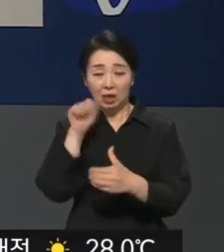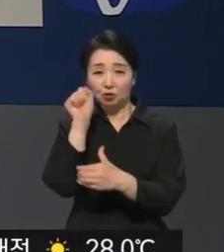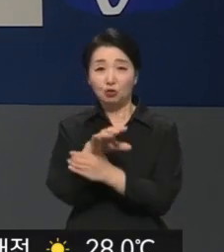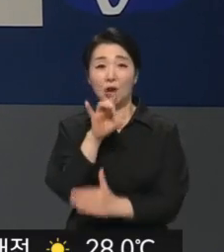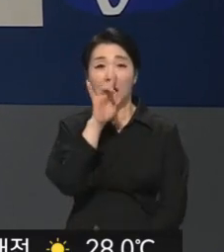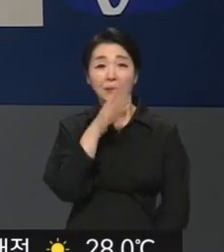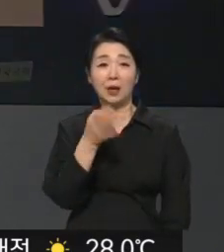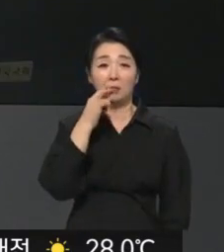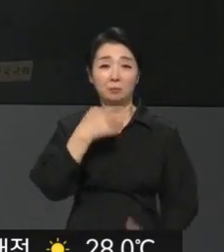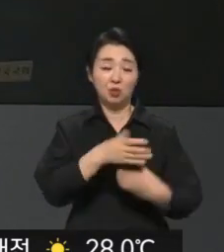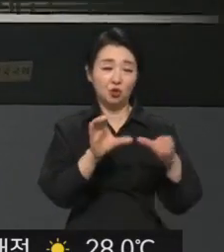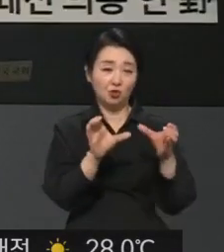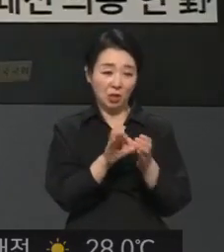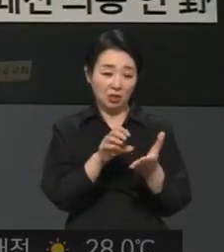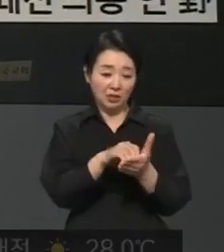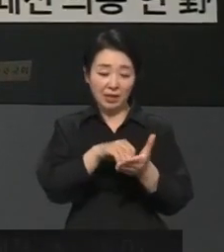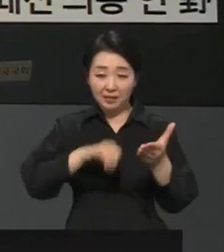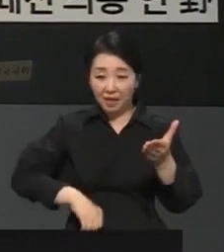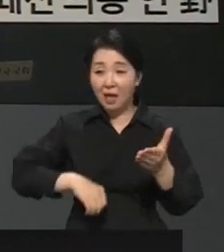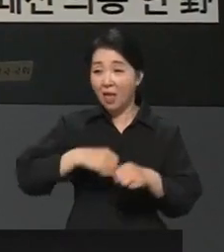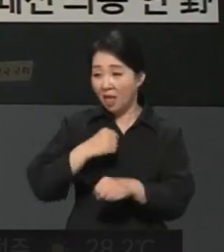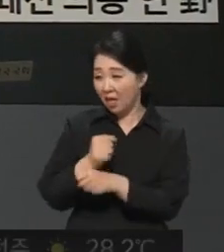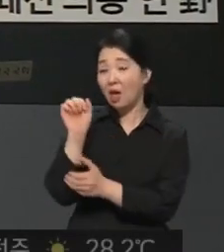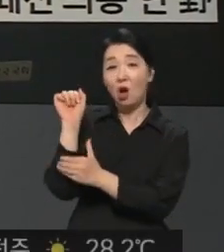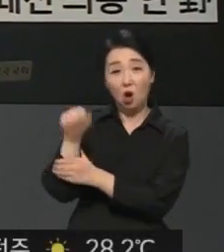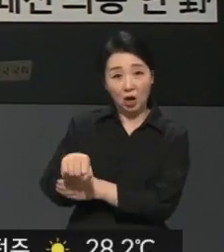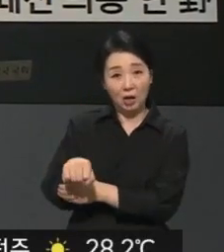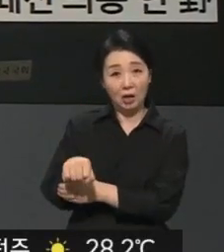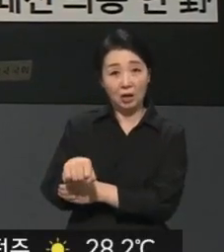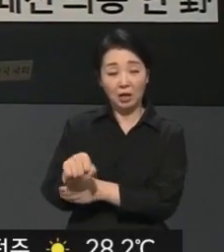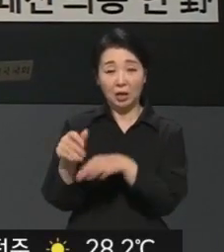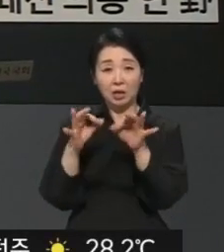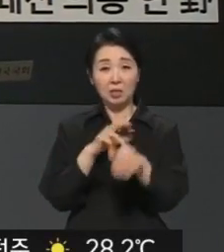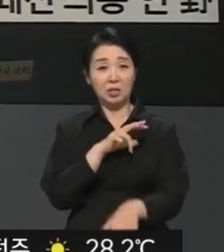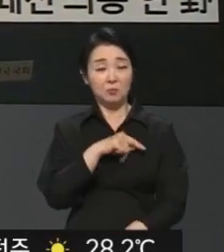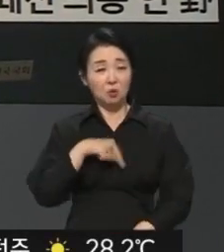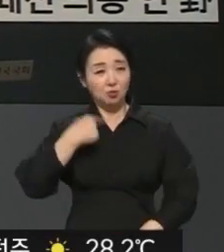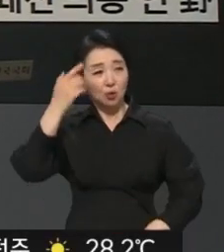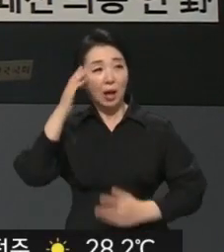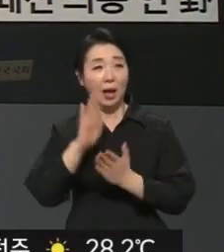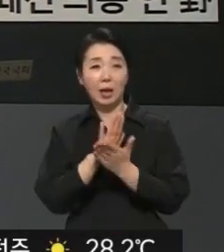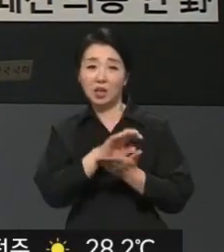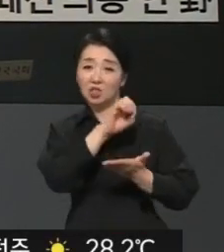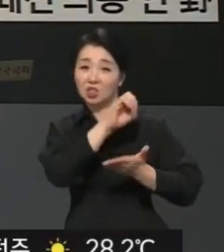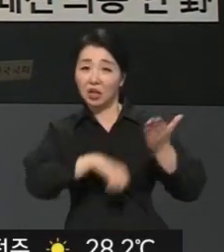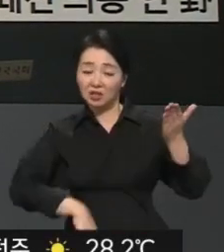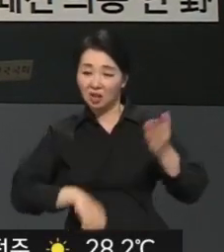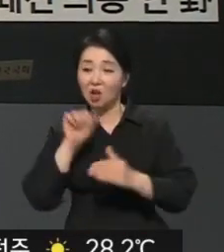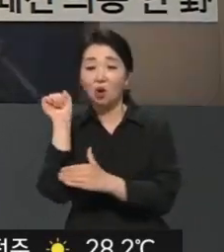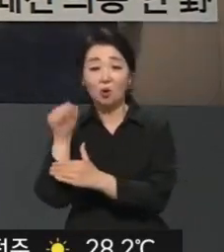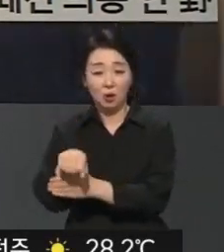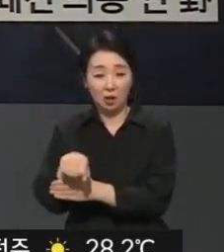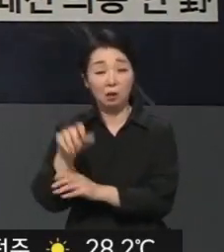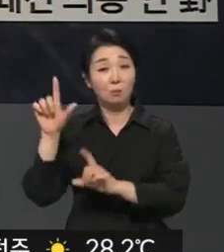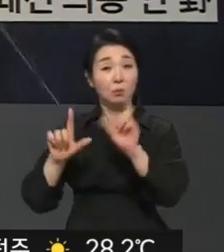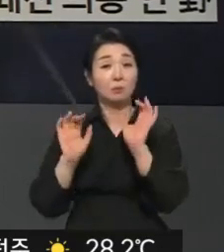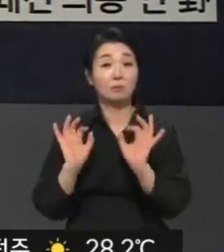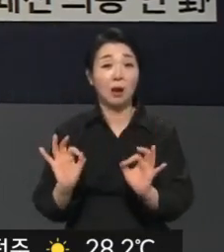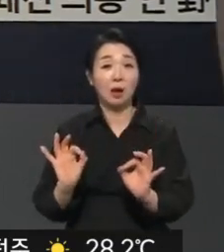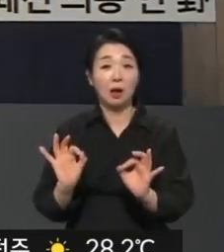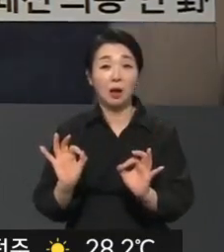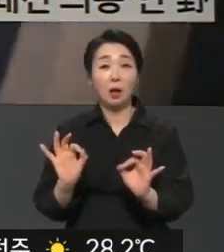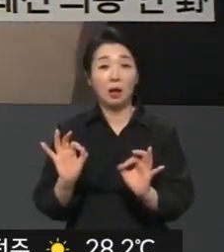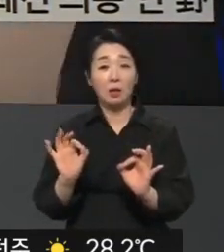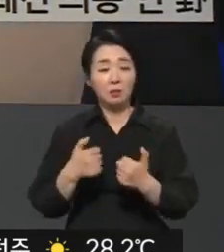있었지만 민주당은 탈당계를 받아들였습니다. 김 의원의 자진 탈당을 수락하는 그런 모양새였는데요.